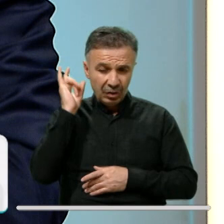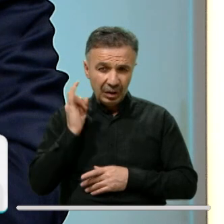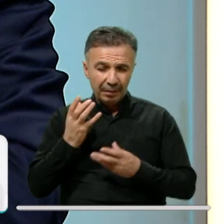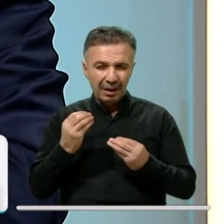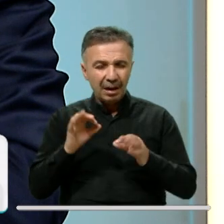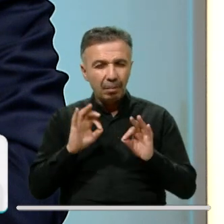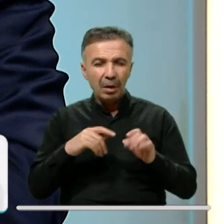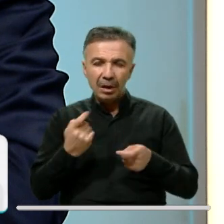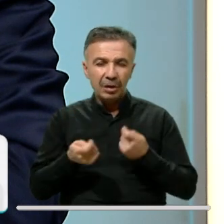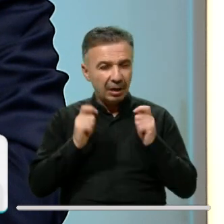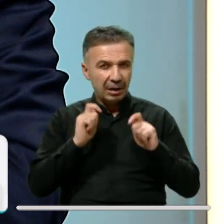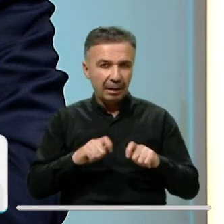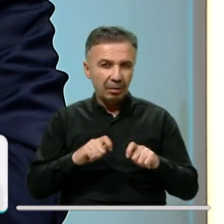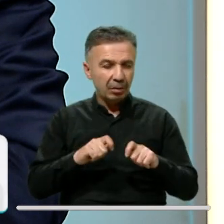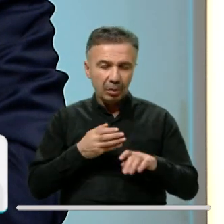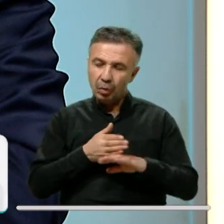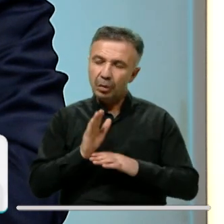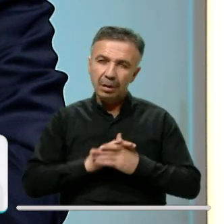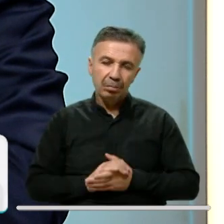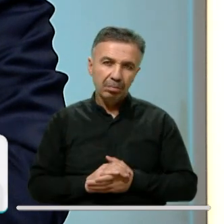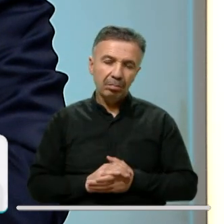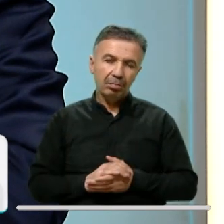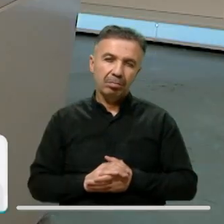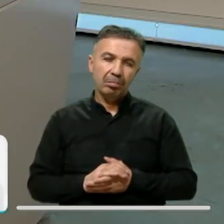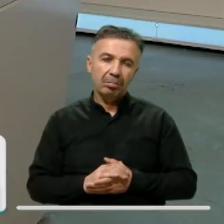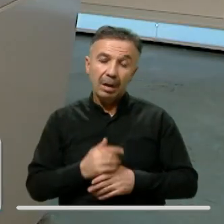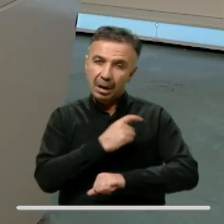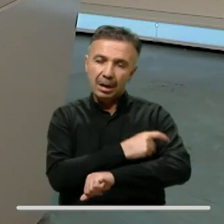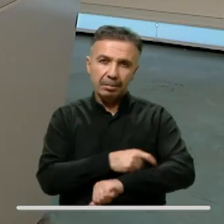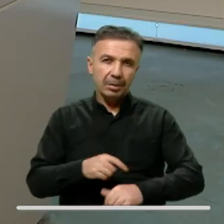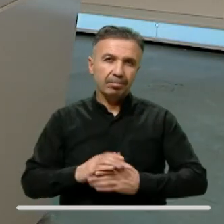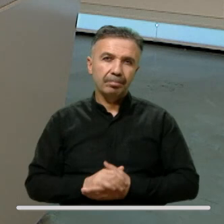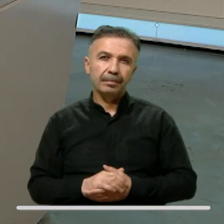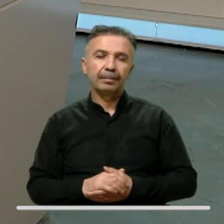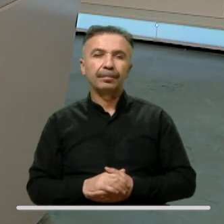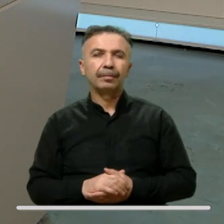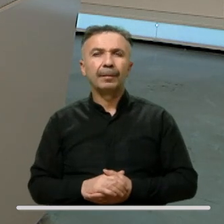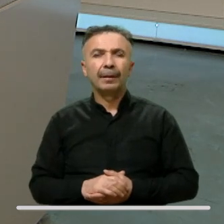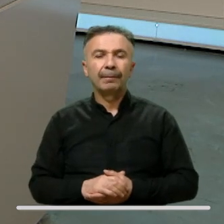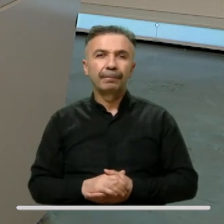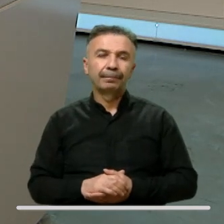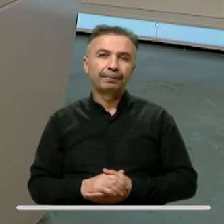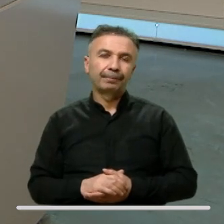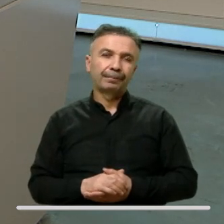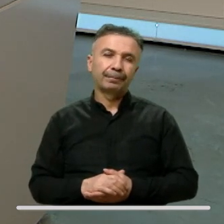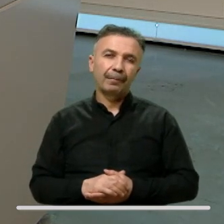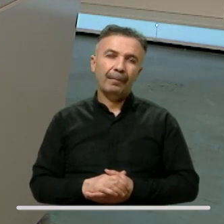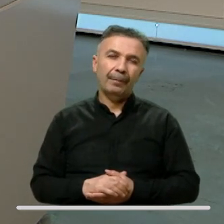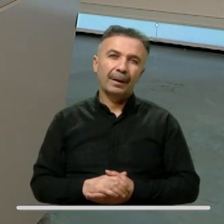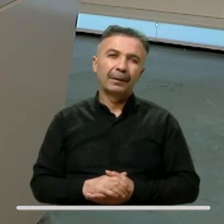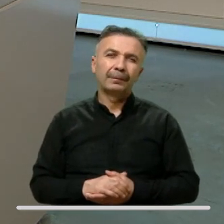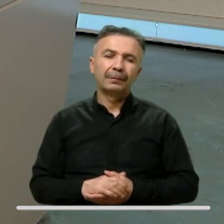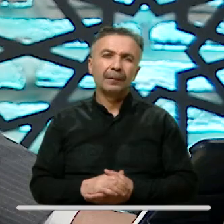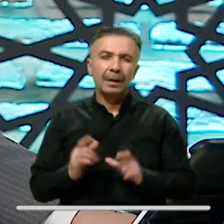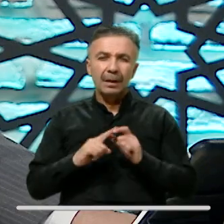işler yapıyorlarsa bunlardan uzak durmaları gerekir. Eyvallah hocam, teşekkürler. Vaktimiz azaldı. Soru cevap formunda gidebileceğimizi düşünüyorum.